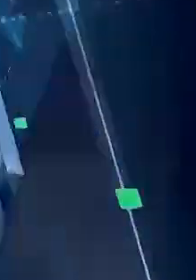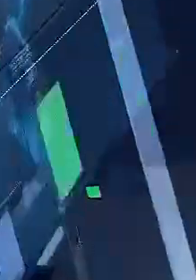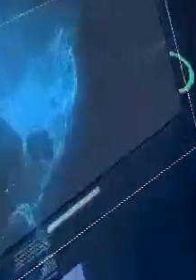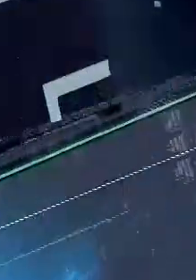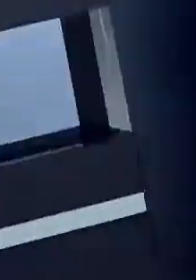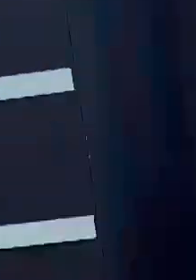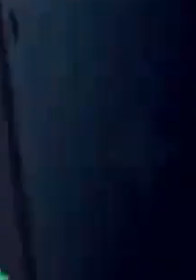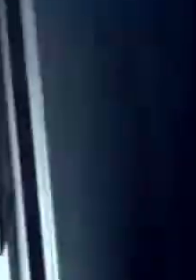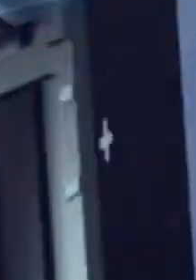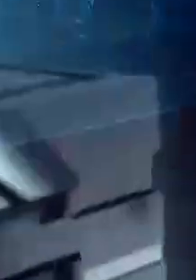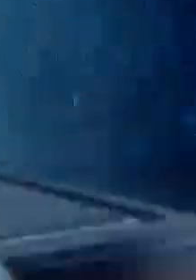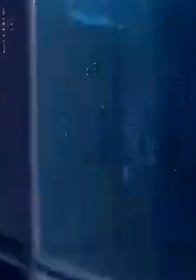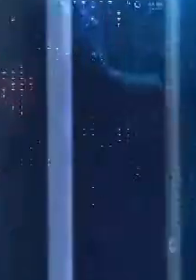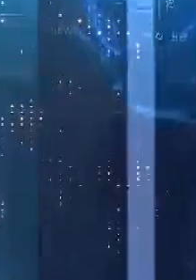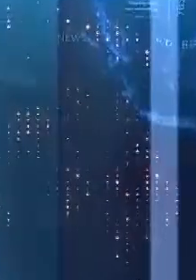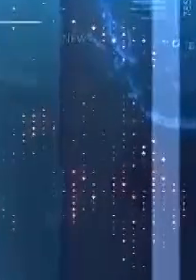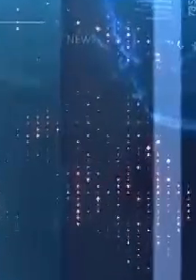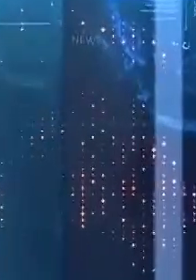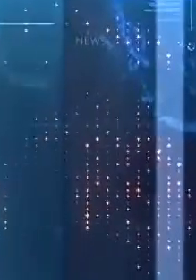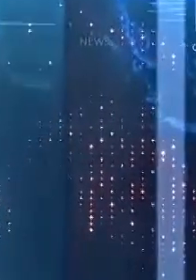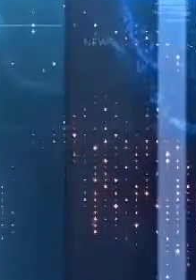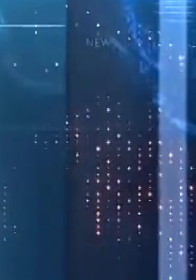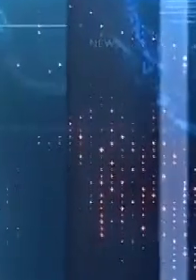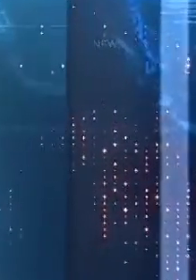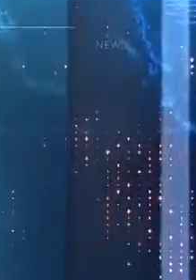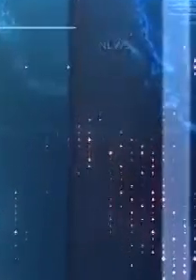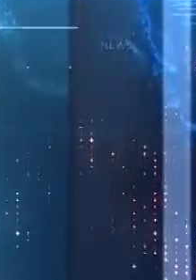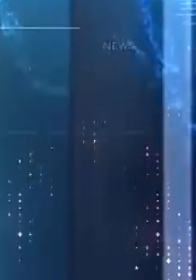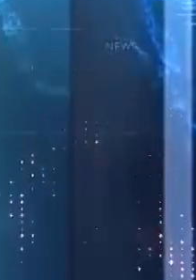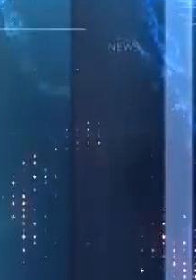таппақ. Құрманғап Қасымжанұлы, Хангелді Ахметханов, Жетісу арнасы.